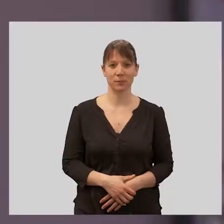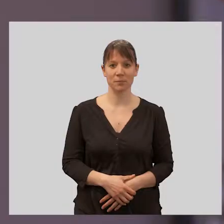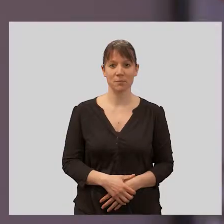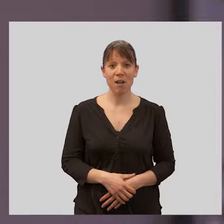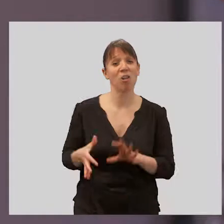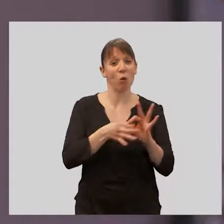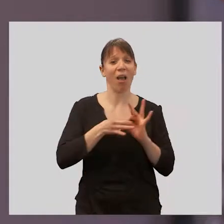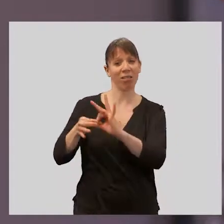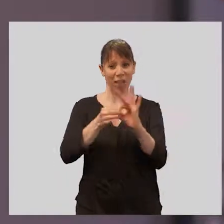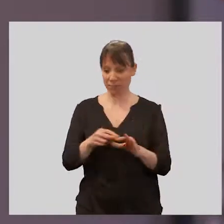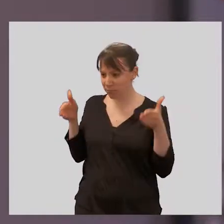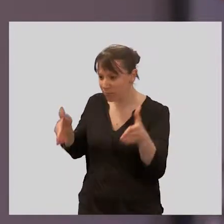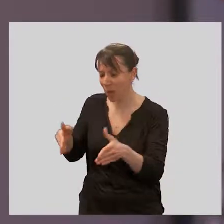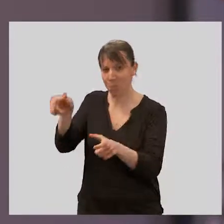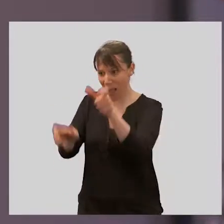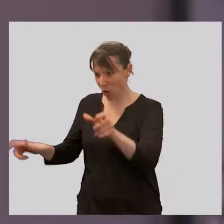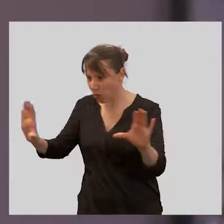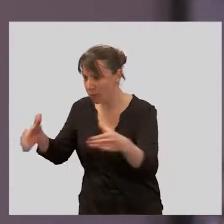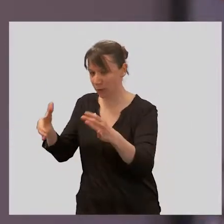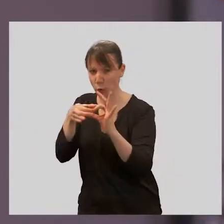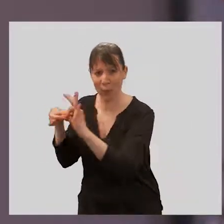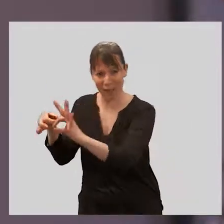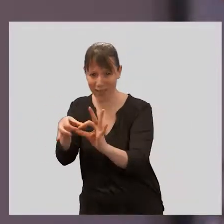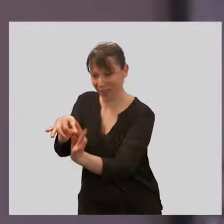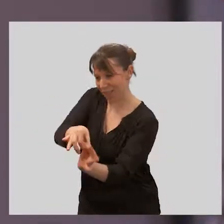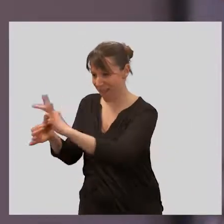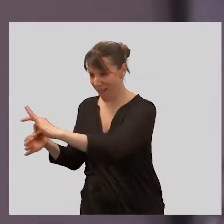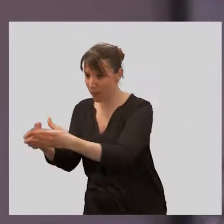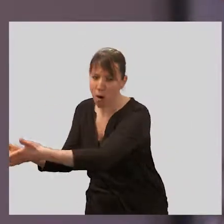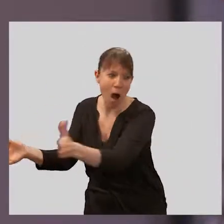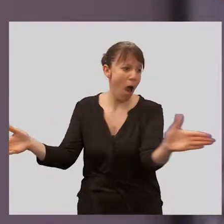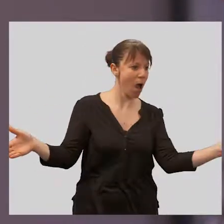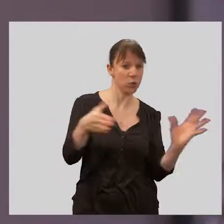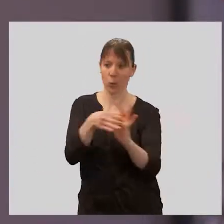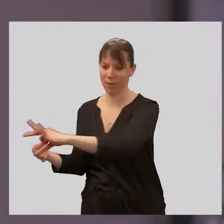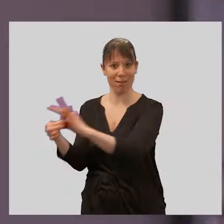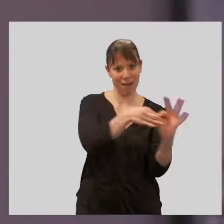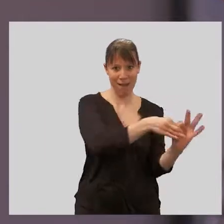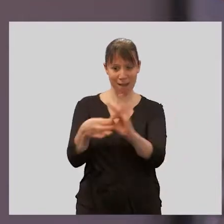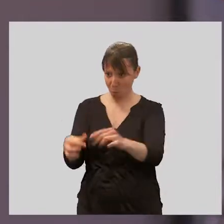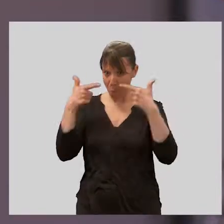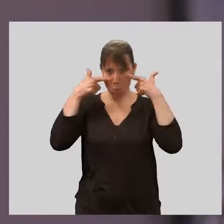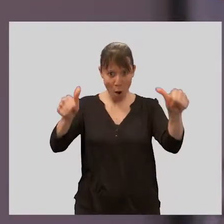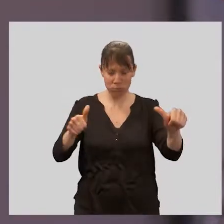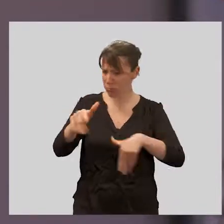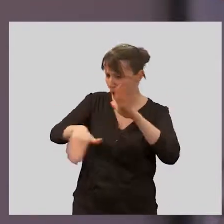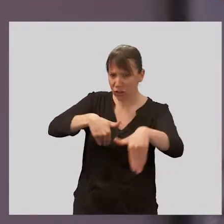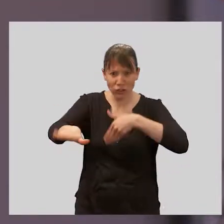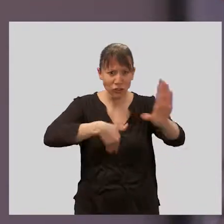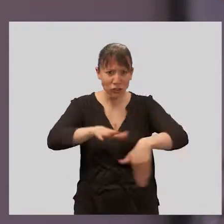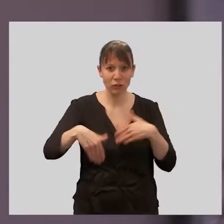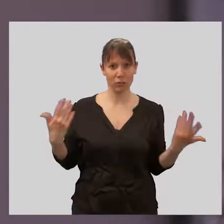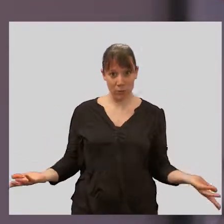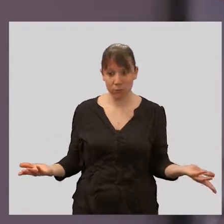La solidarité vers ces personnes-là, mais entre ces personnes et tous les autres. Et on voit bien que ça fonctionne et qu'il